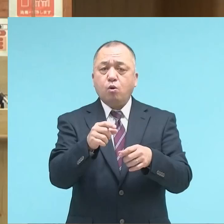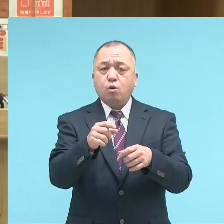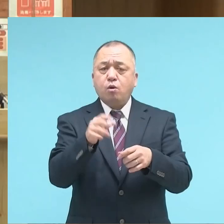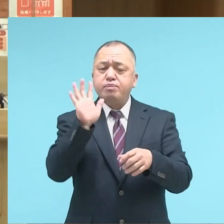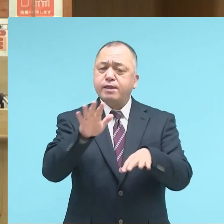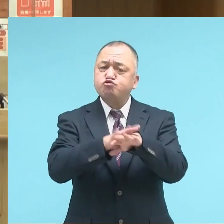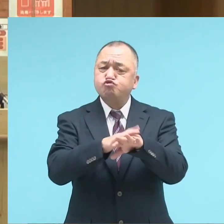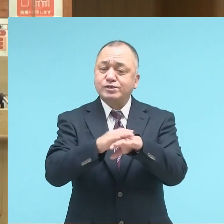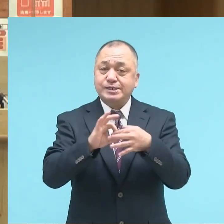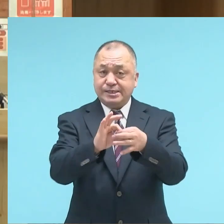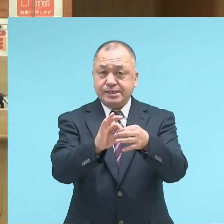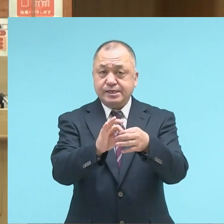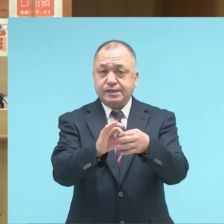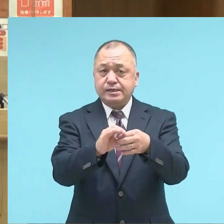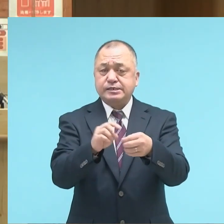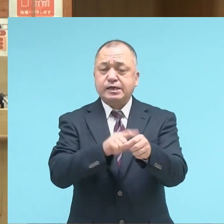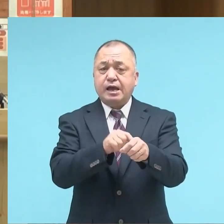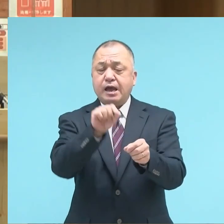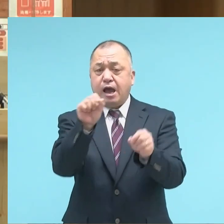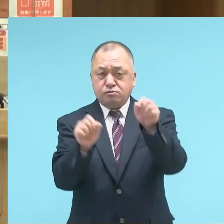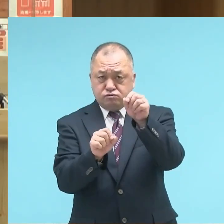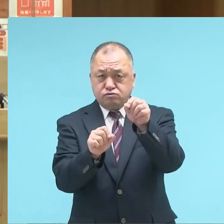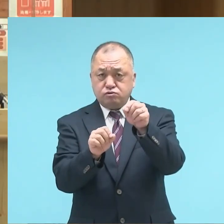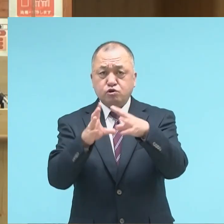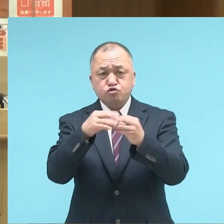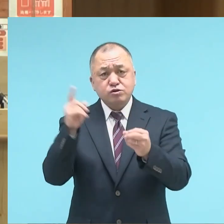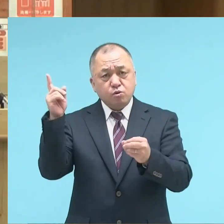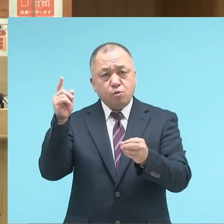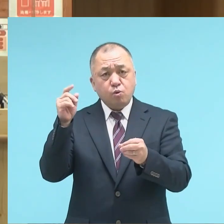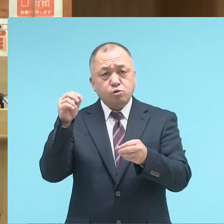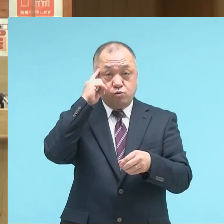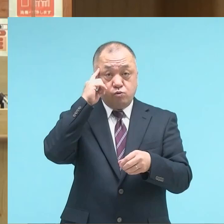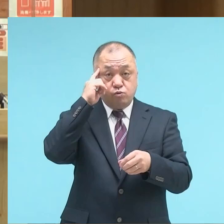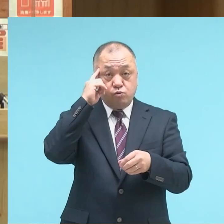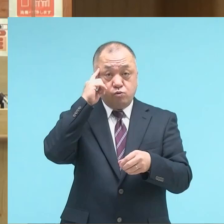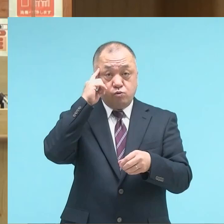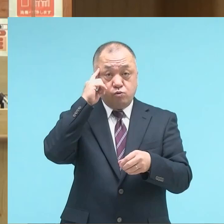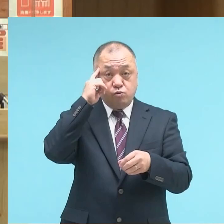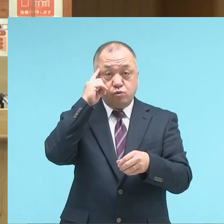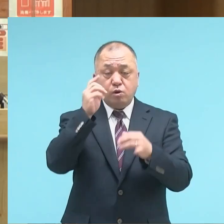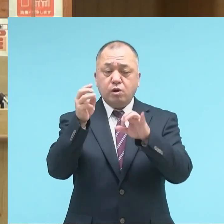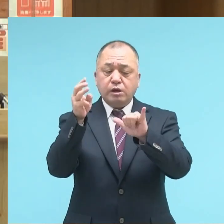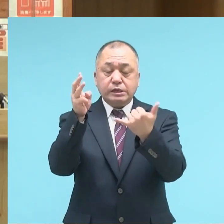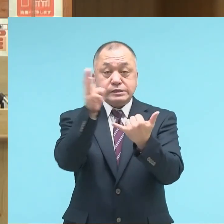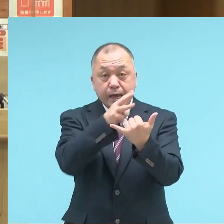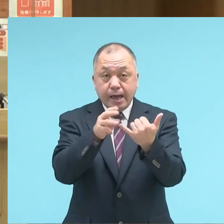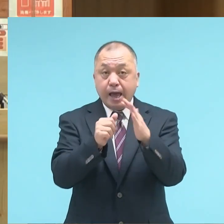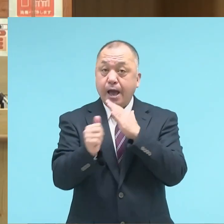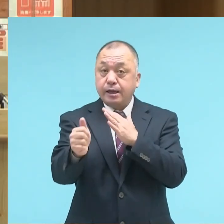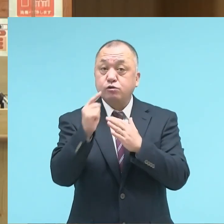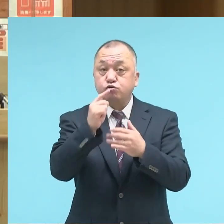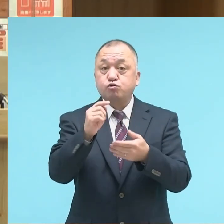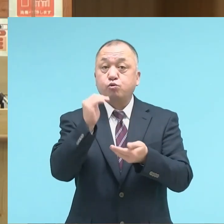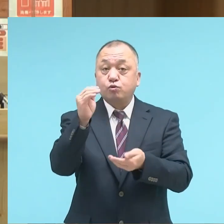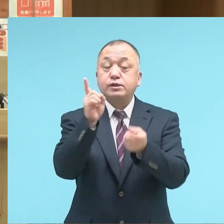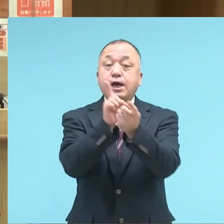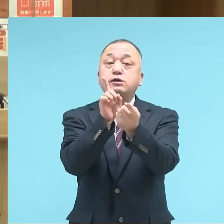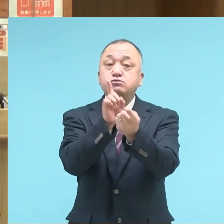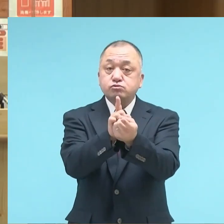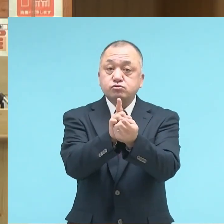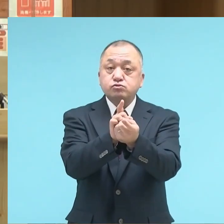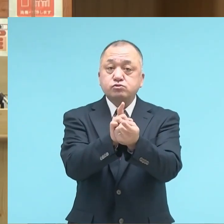るですとか、国との調整とかも必要になってくると思うんですけれども、災害派遣として派遣をするということに